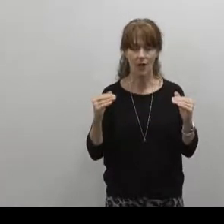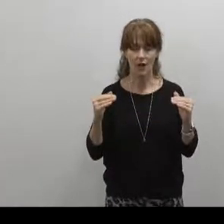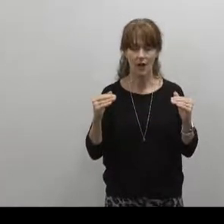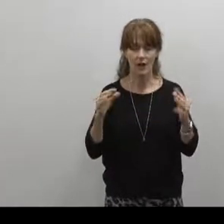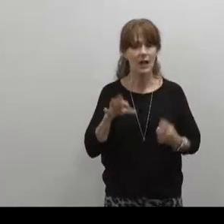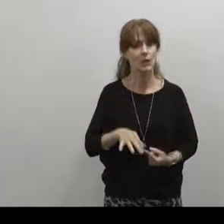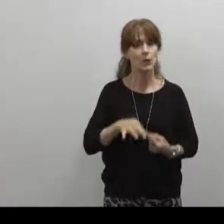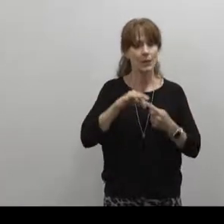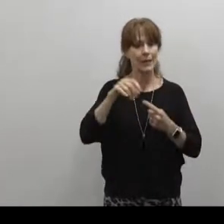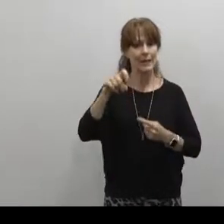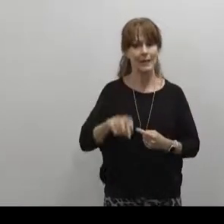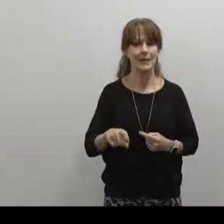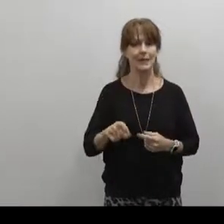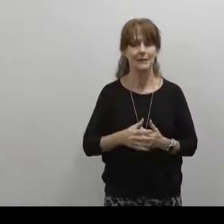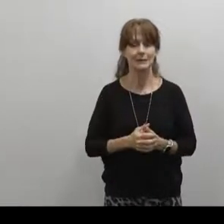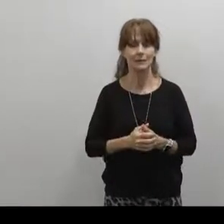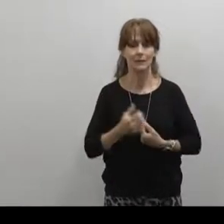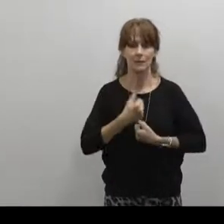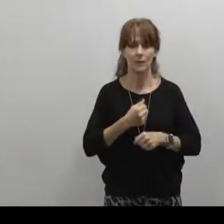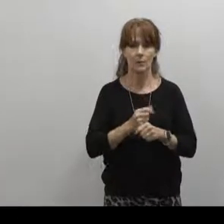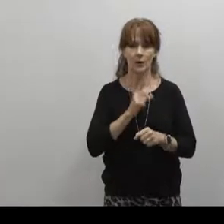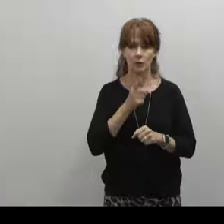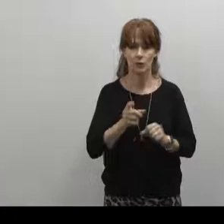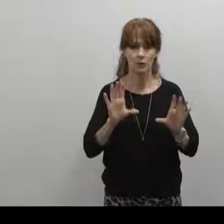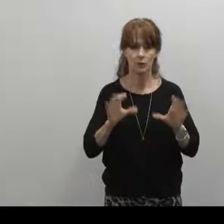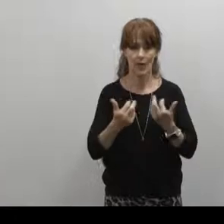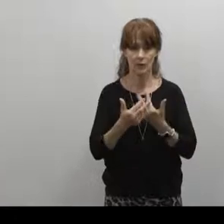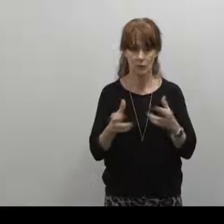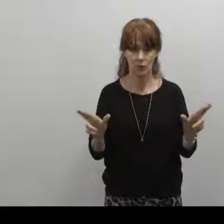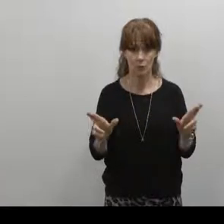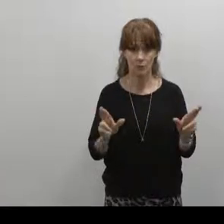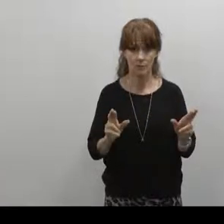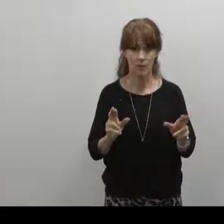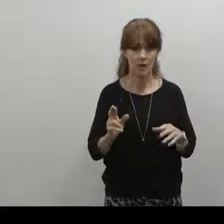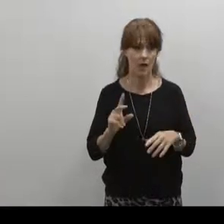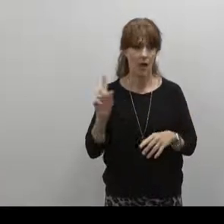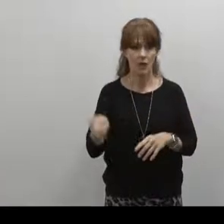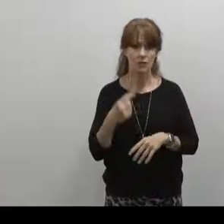con sơn riêng nước thằng ở dụ khom phe pram cho nên đang lớn á